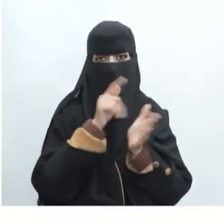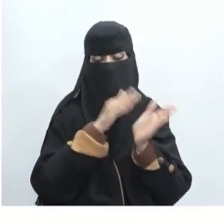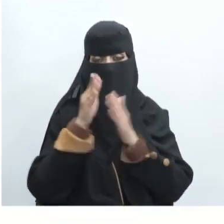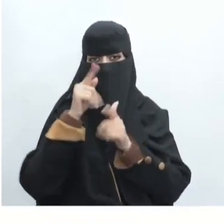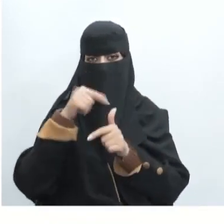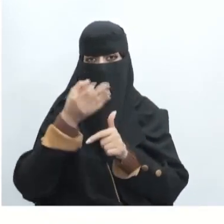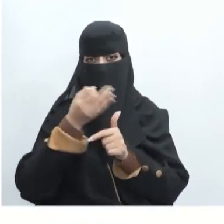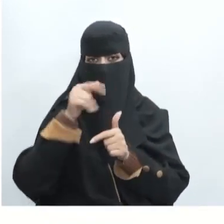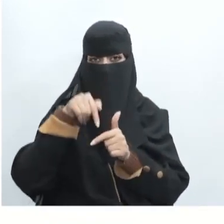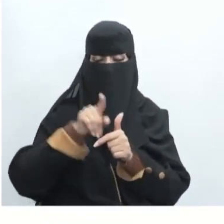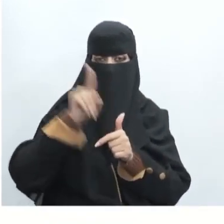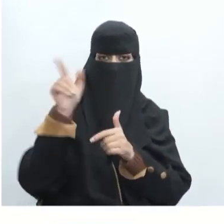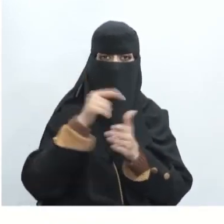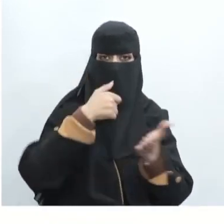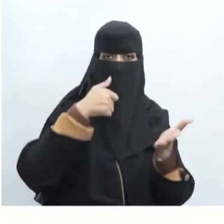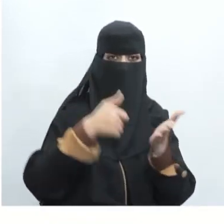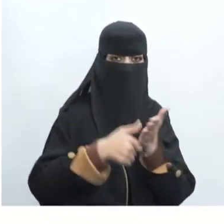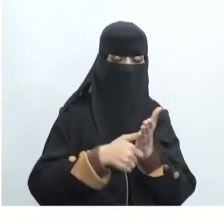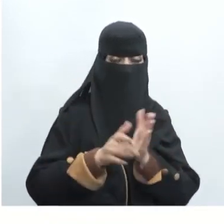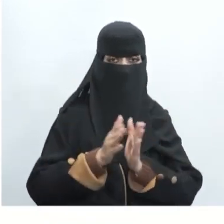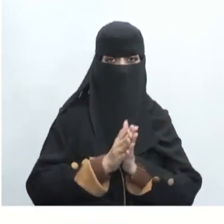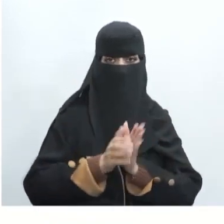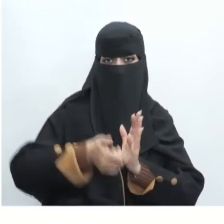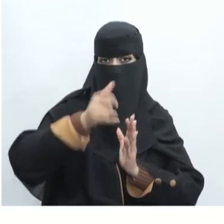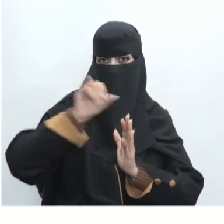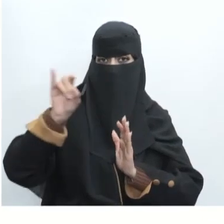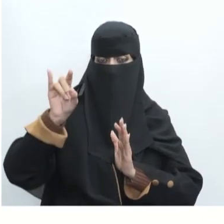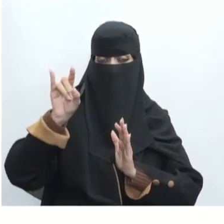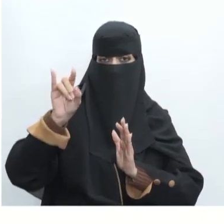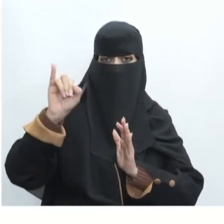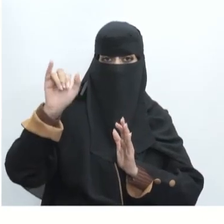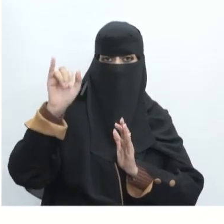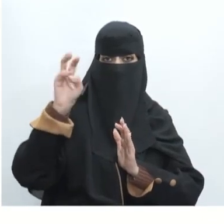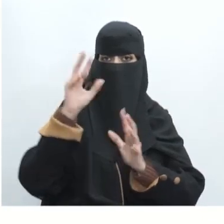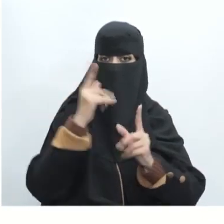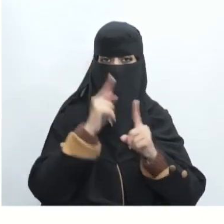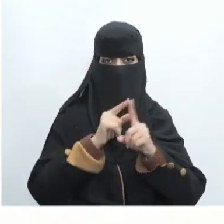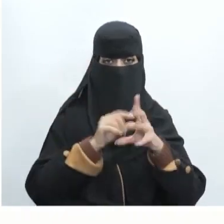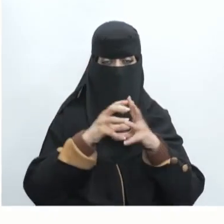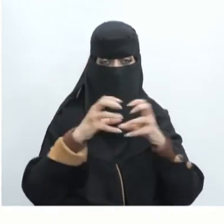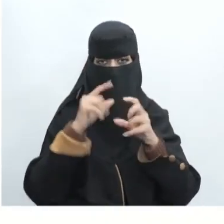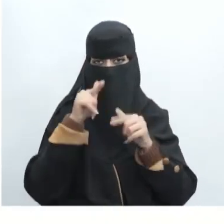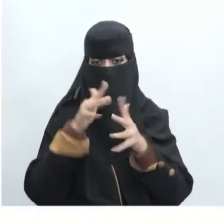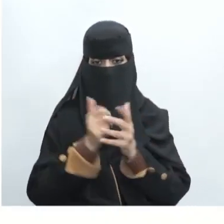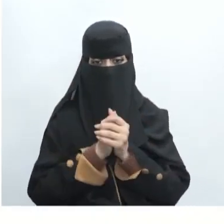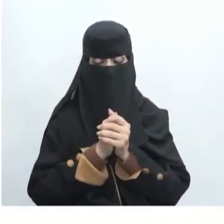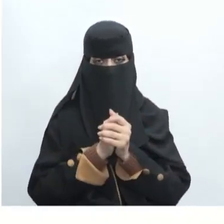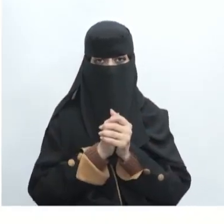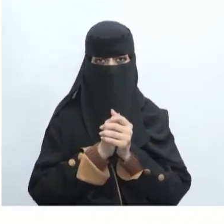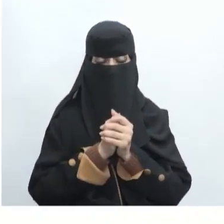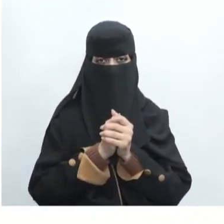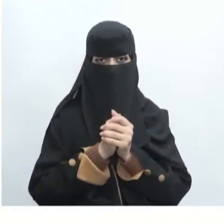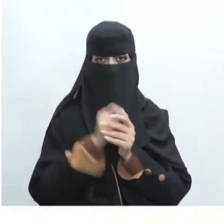ابنائي وبنات الطلاب درسنا في هذا اليوم نتحدث فيه عن الاميه ابنائي ما هي الاميه